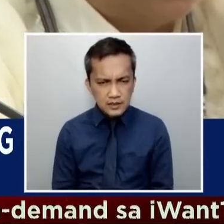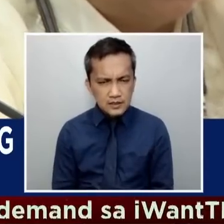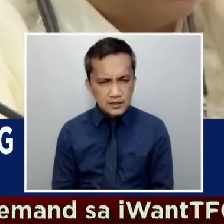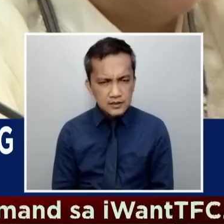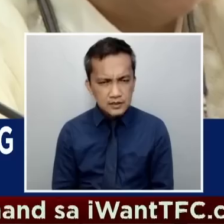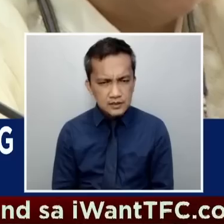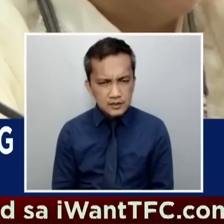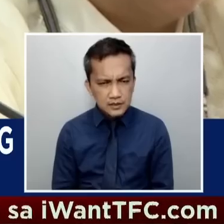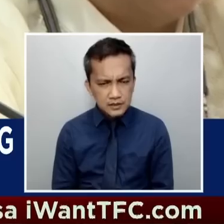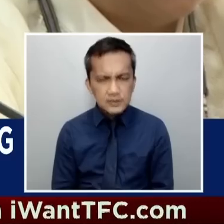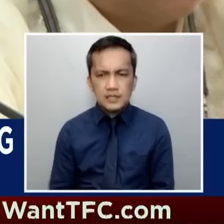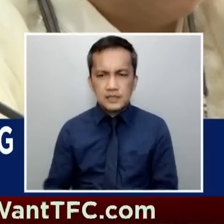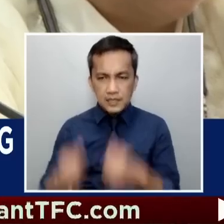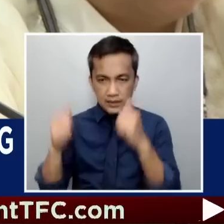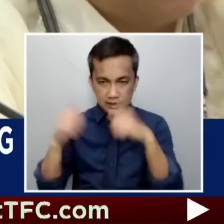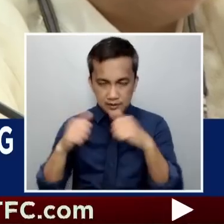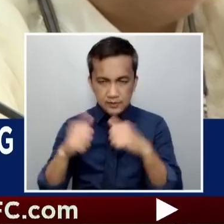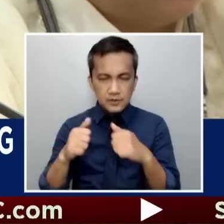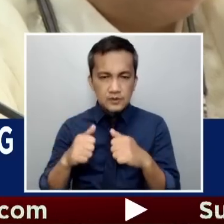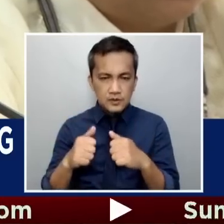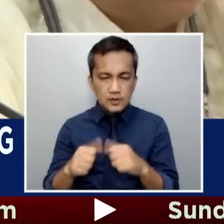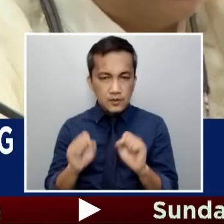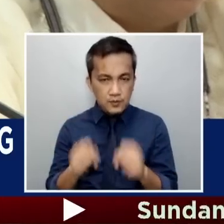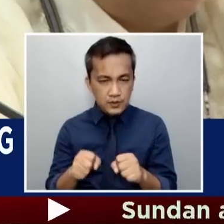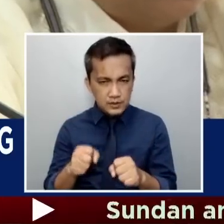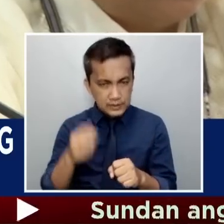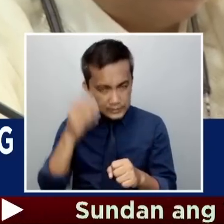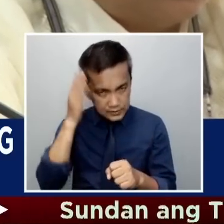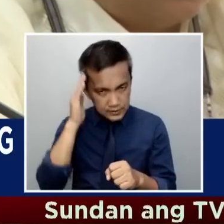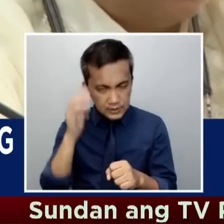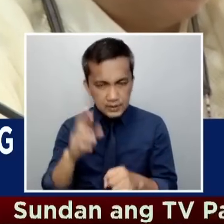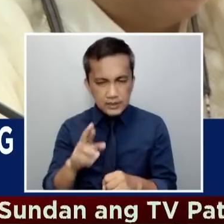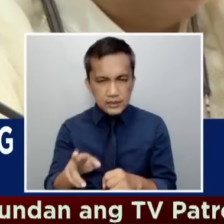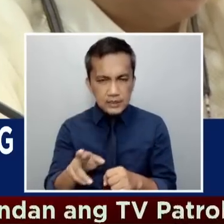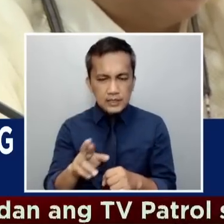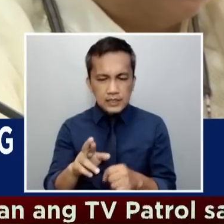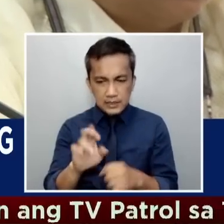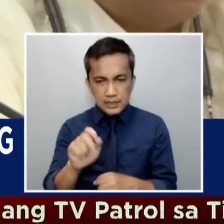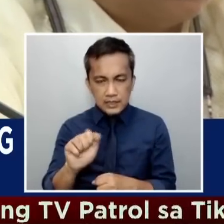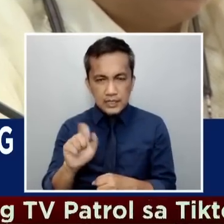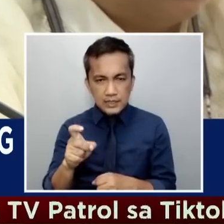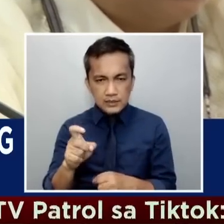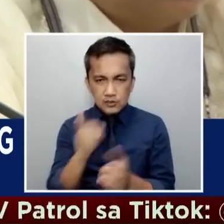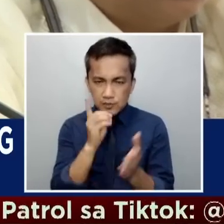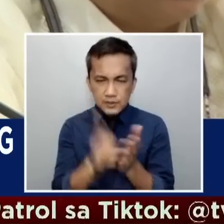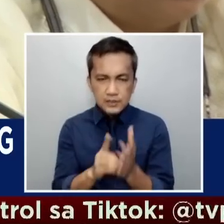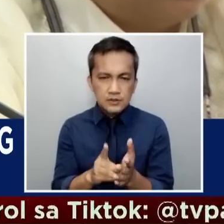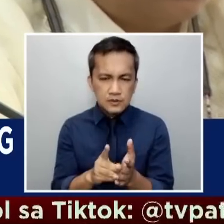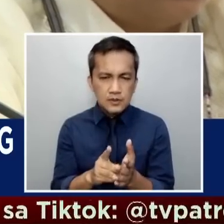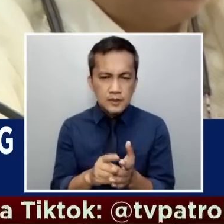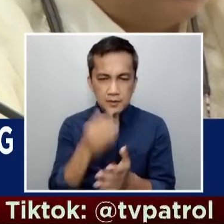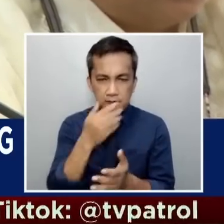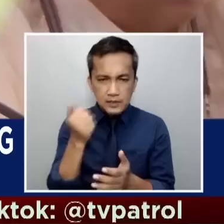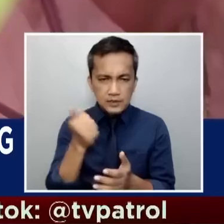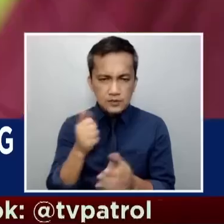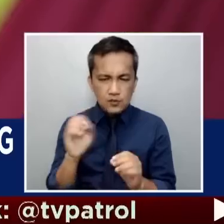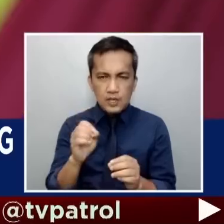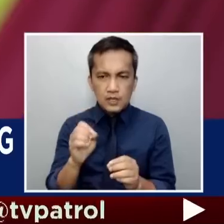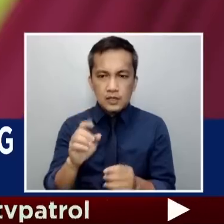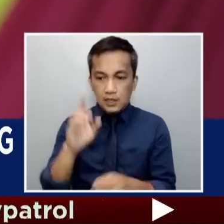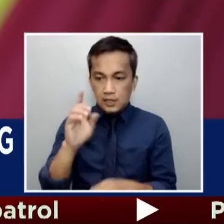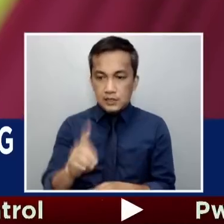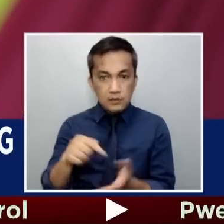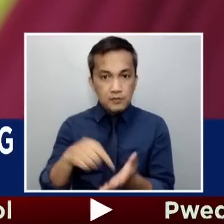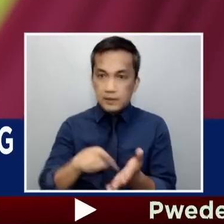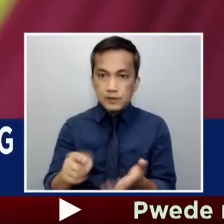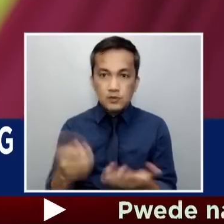isang agreement na kung pwede po i-relax ang documentation. At pinakamaganda po ito, walang down payment.